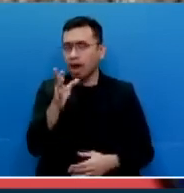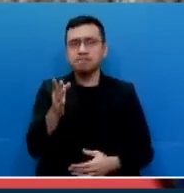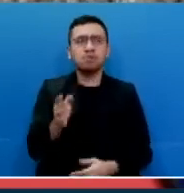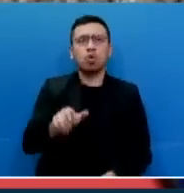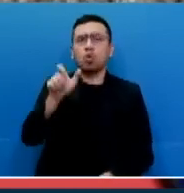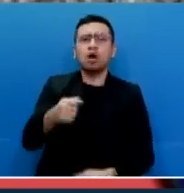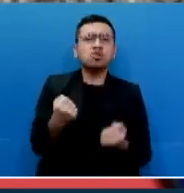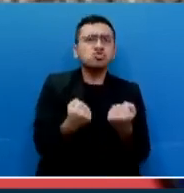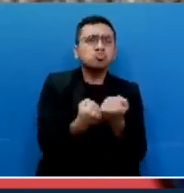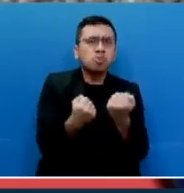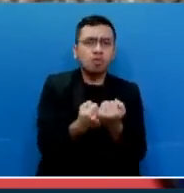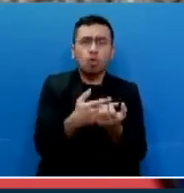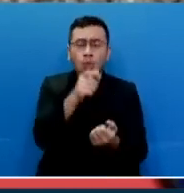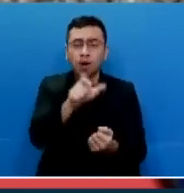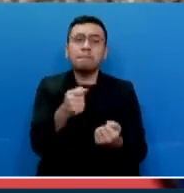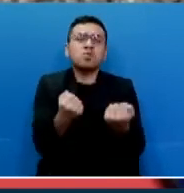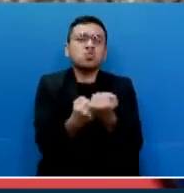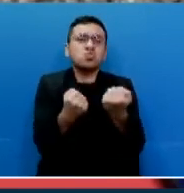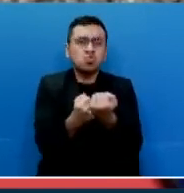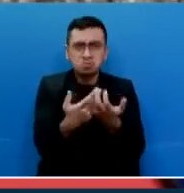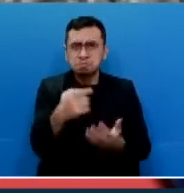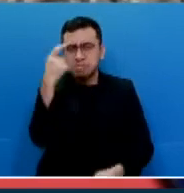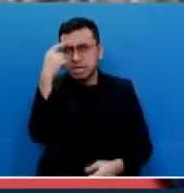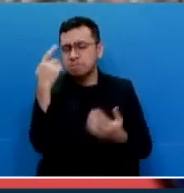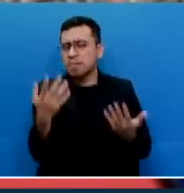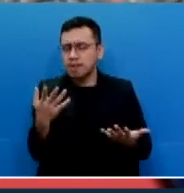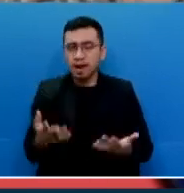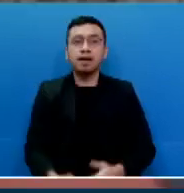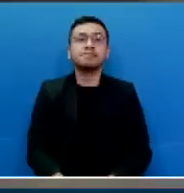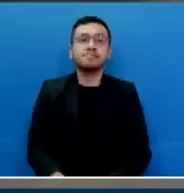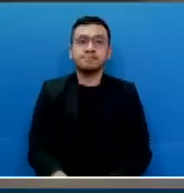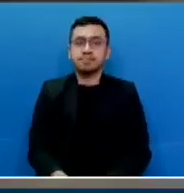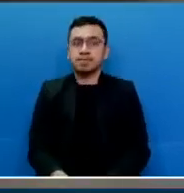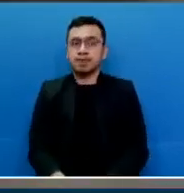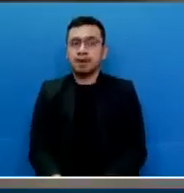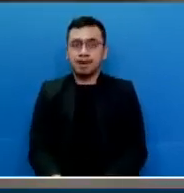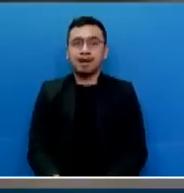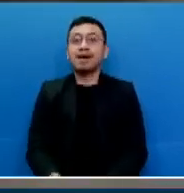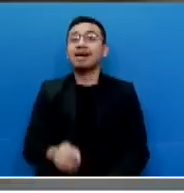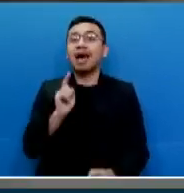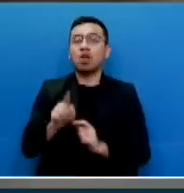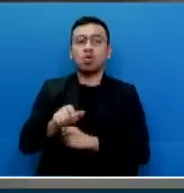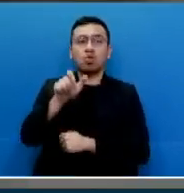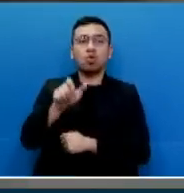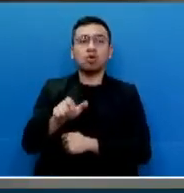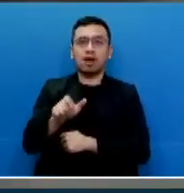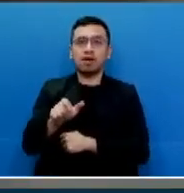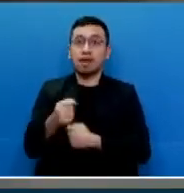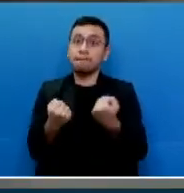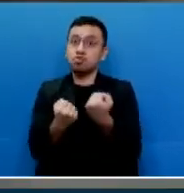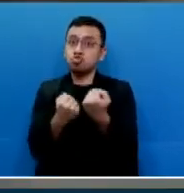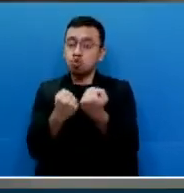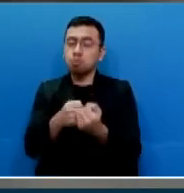terutama ya ya kalau oleh para pendukungnya jelas ada confirmation bias ya mbak ya bias konfirmasi di